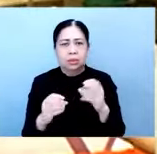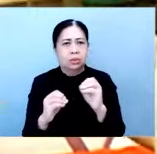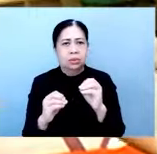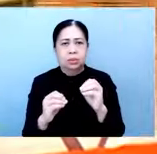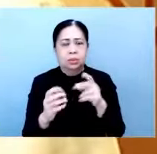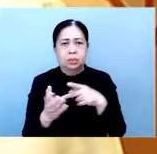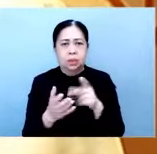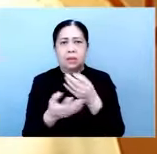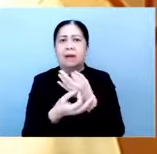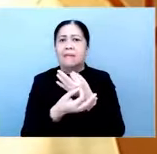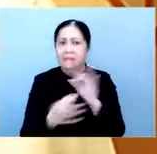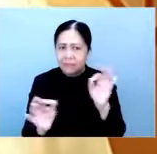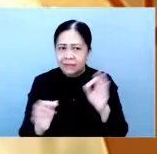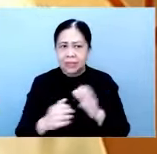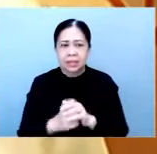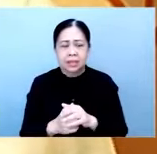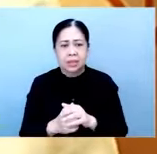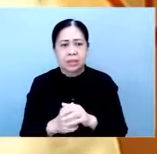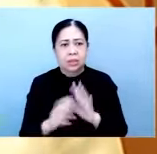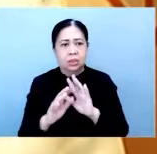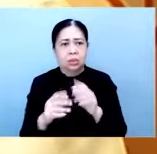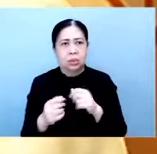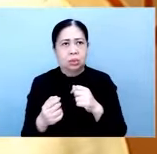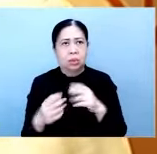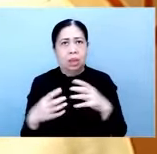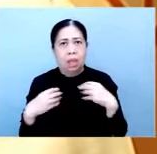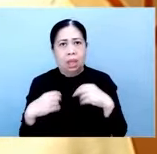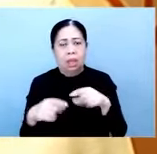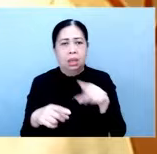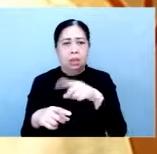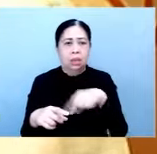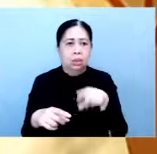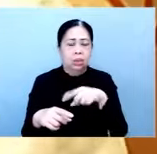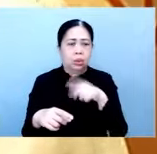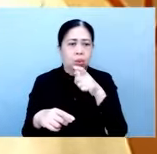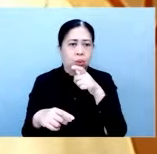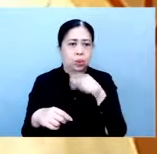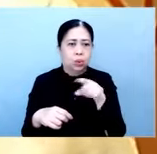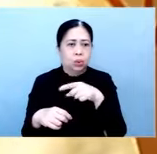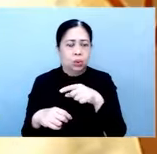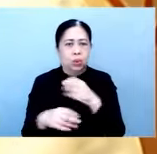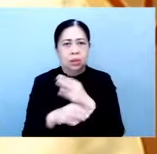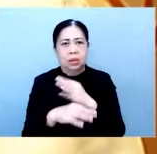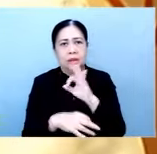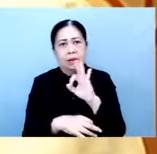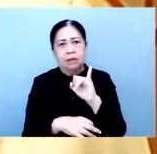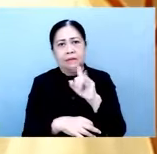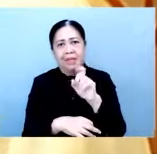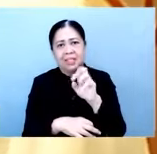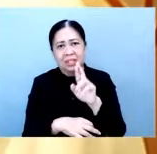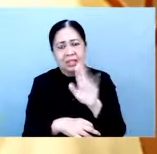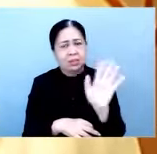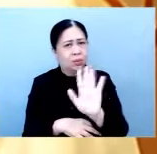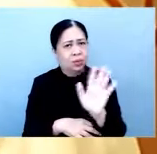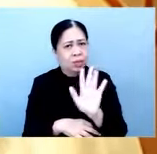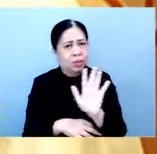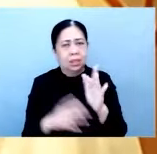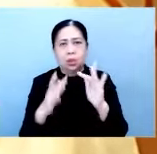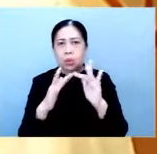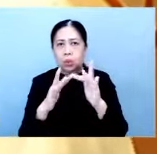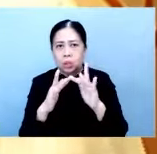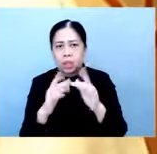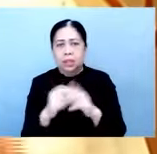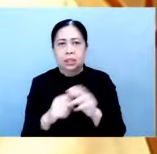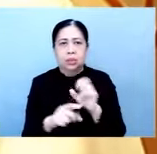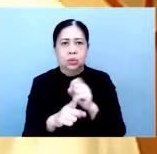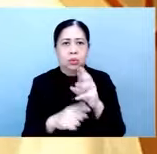itong bayad. Huwag po tayong papatol doon po sa mga fixers, no? Sa online, sa mga